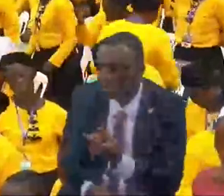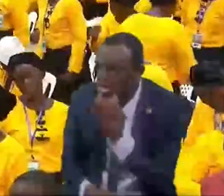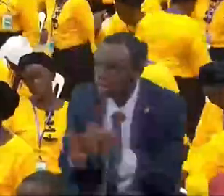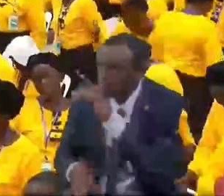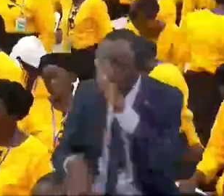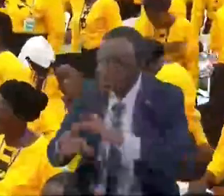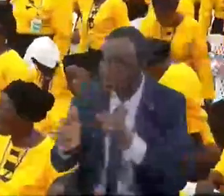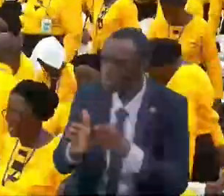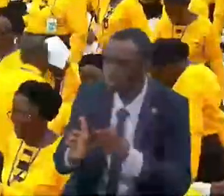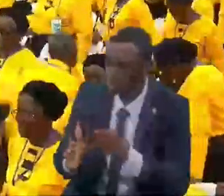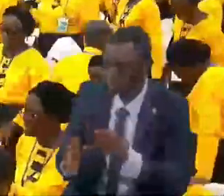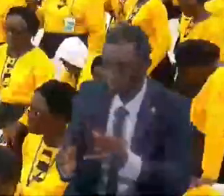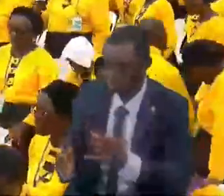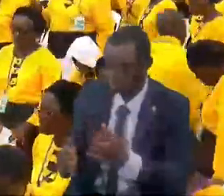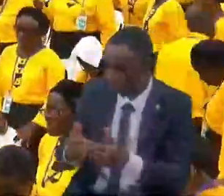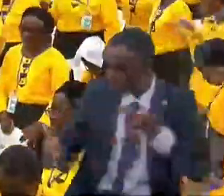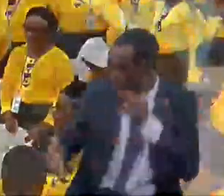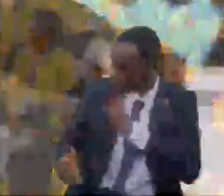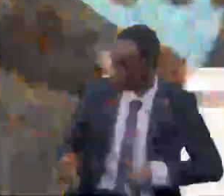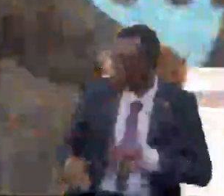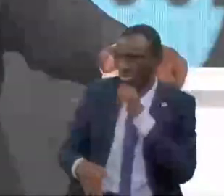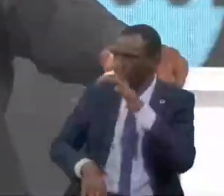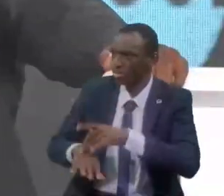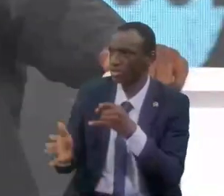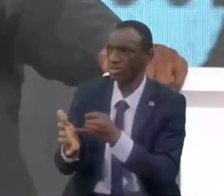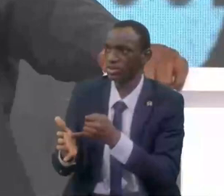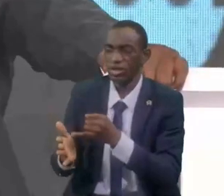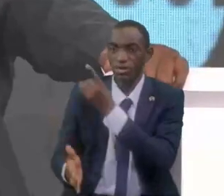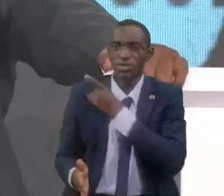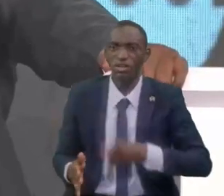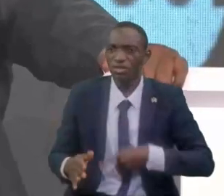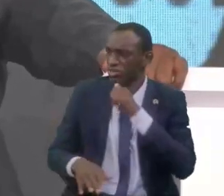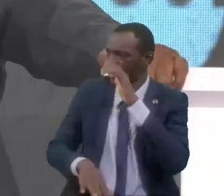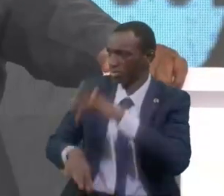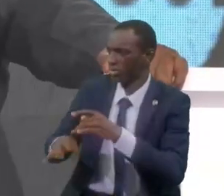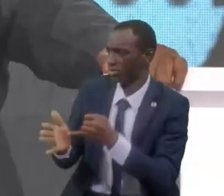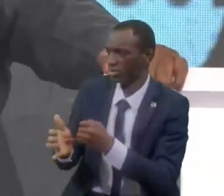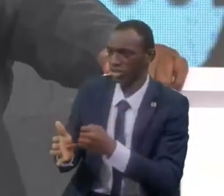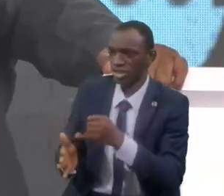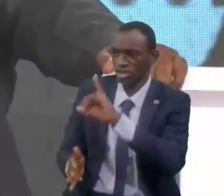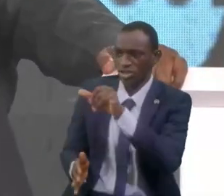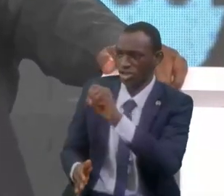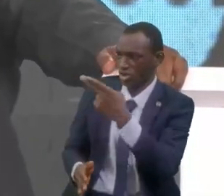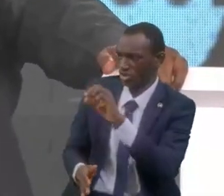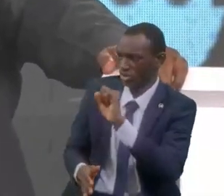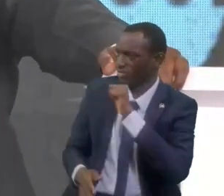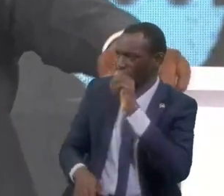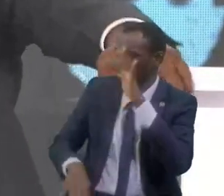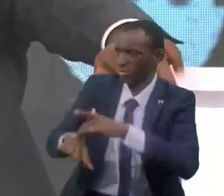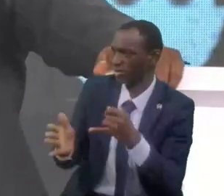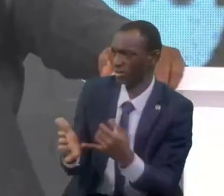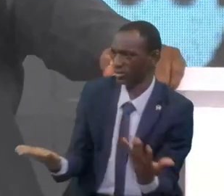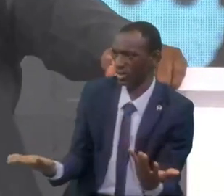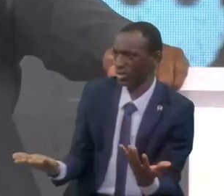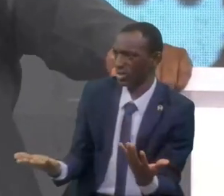touché et Josaphat n'a pas touché et tu viens pour toucher ça.